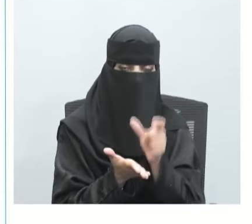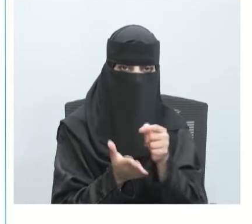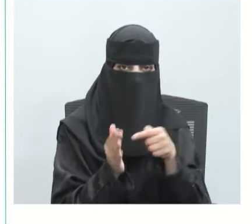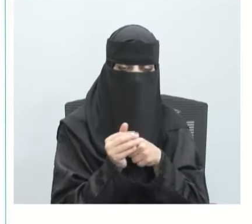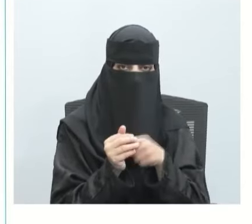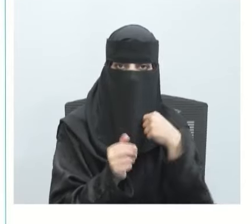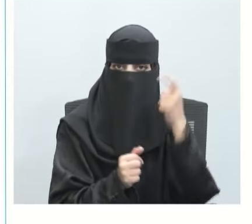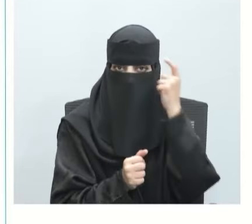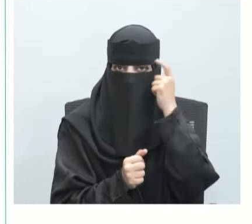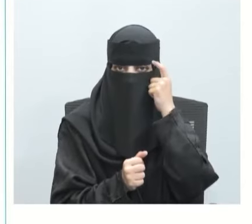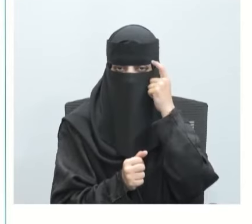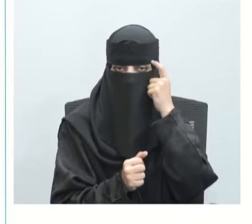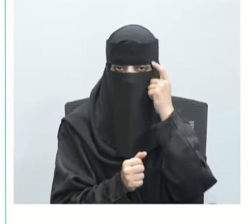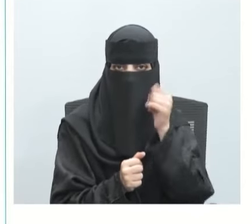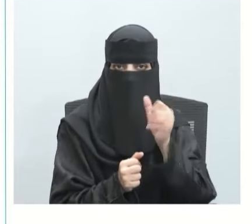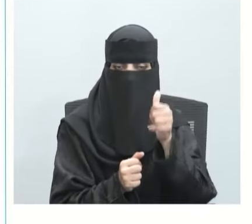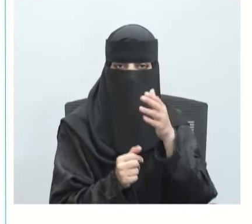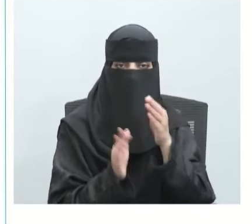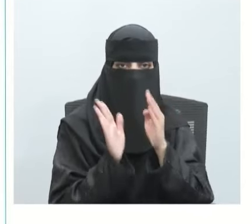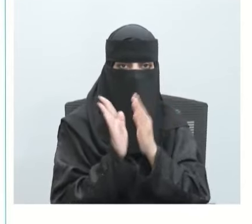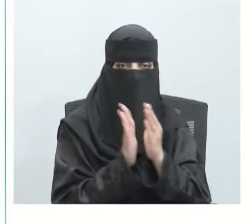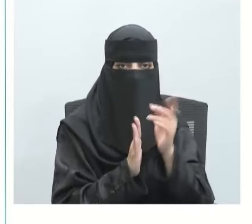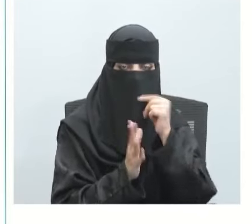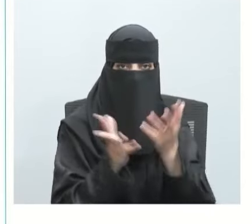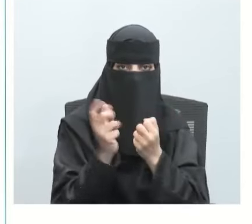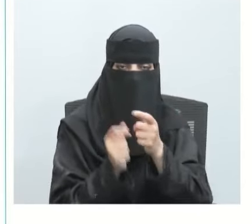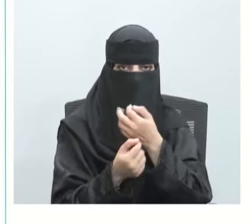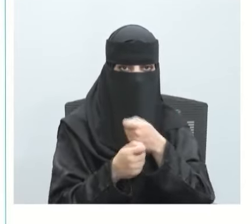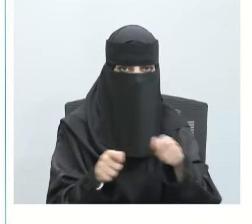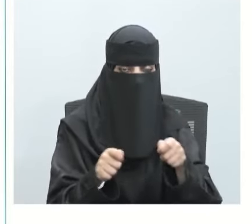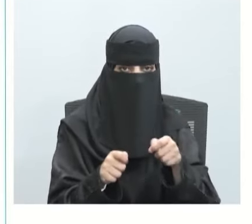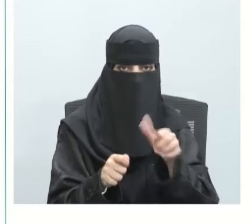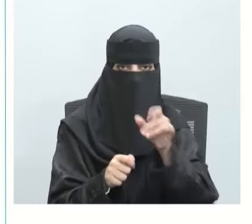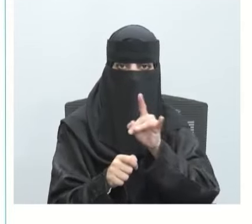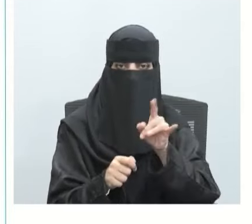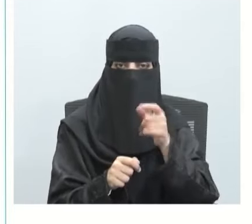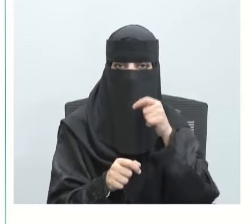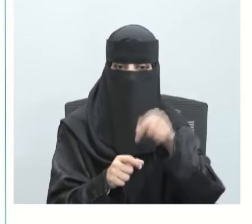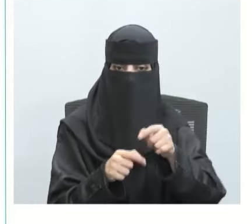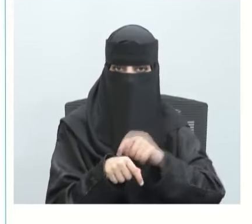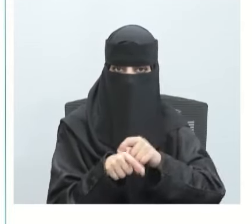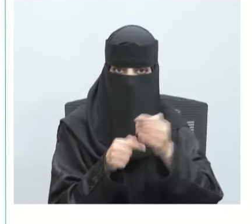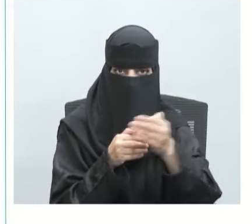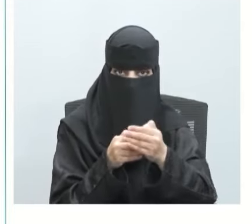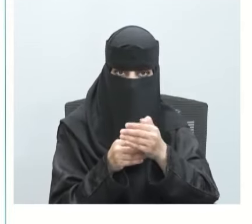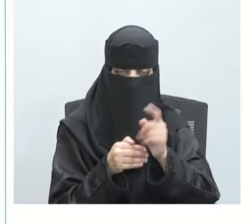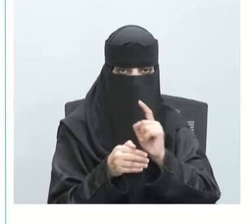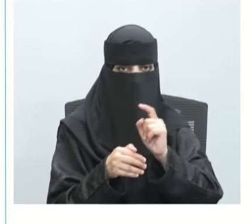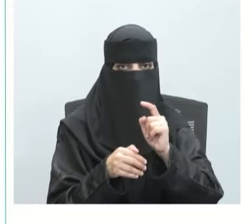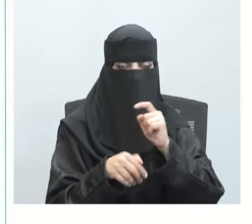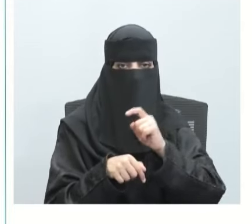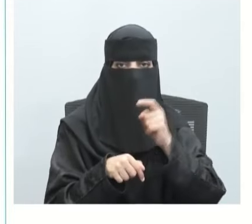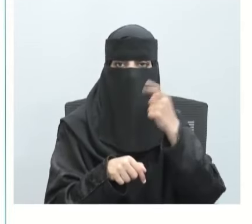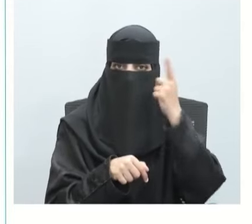حينما يعرف ما هي الاشياء التي سيحتاج الى شرائها لي ليس في المدى القصير فقط بل يحتاج